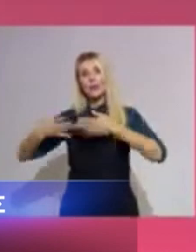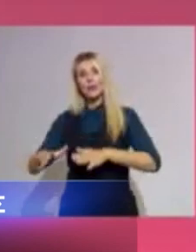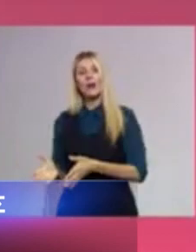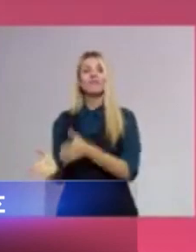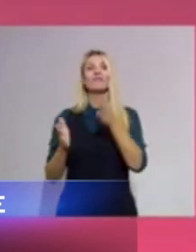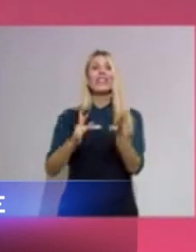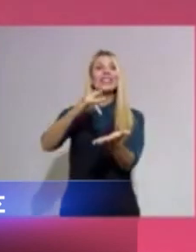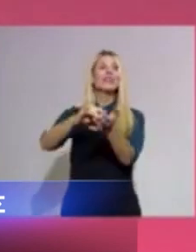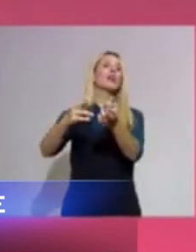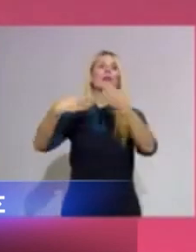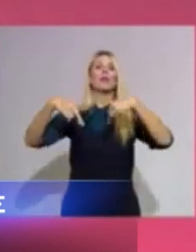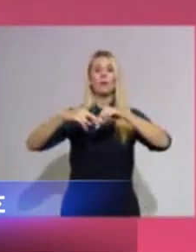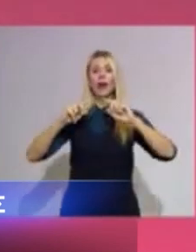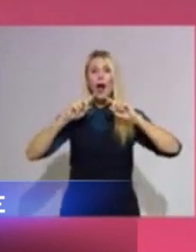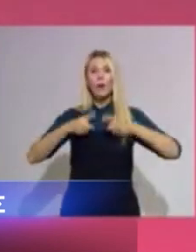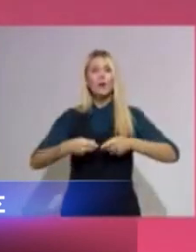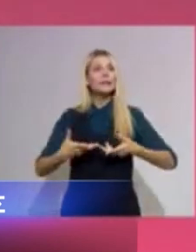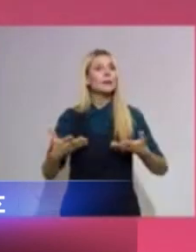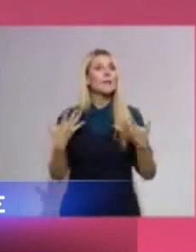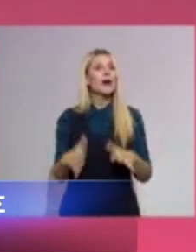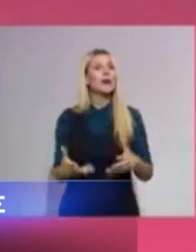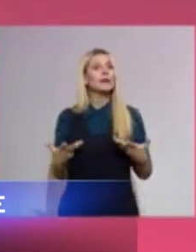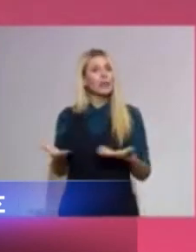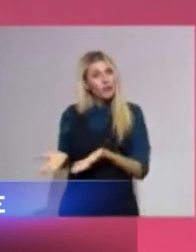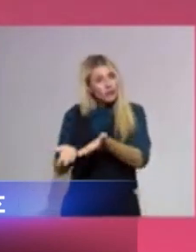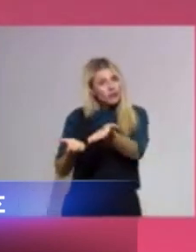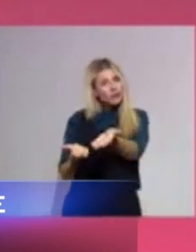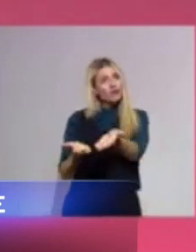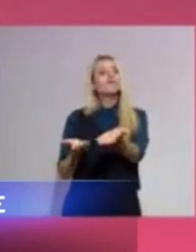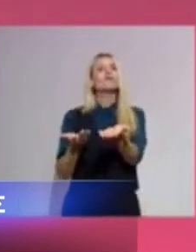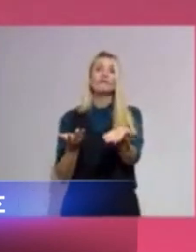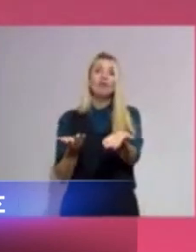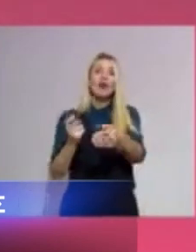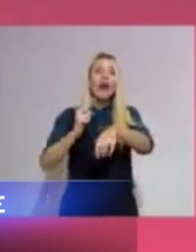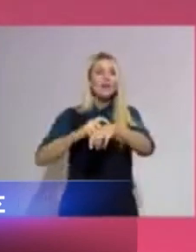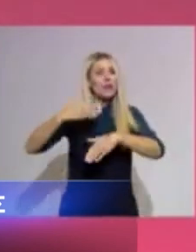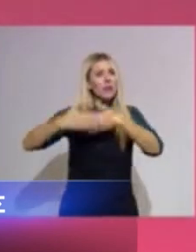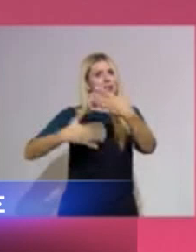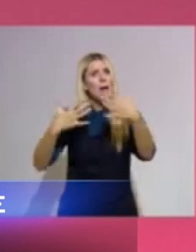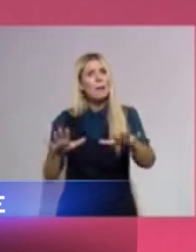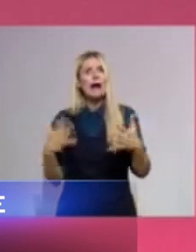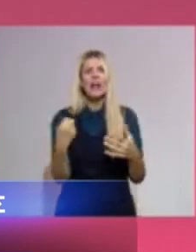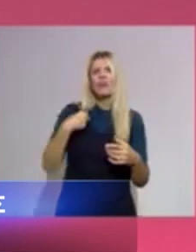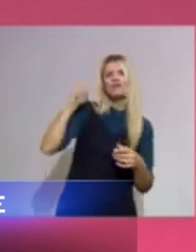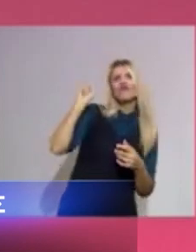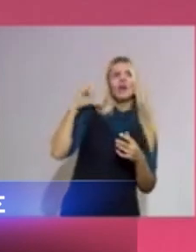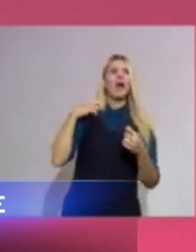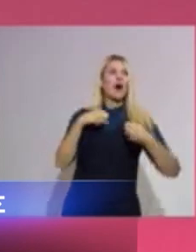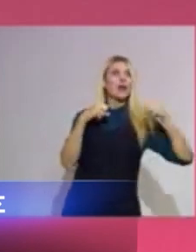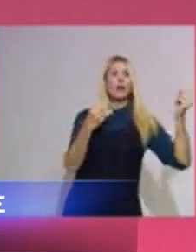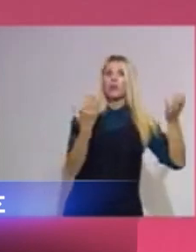Κεντρικής Επιτροπής, η οποία χωρίς καμία ένσταση έκανε μία διαδικασία και